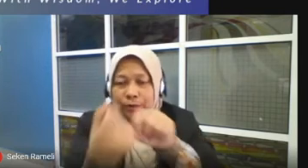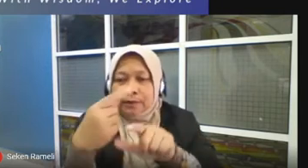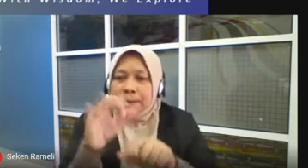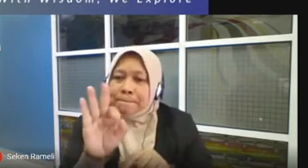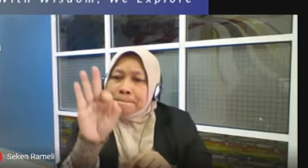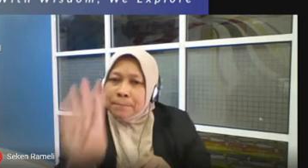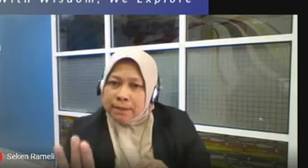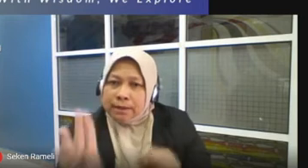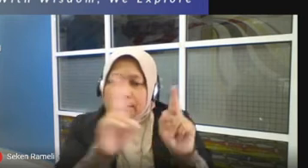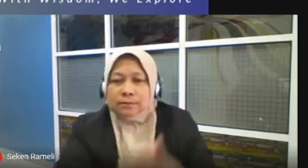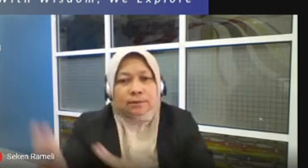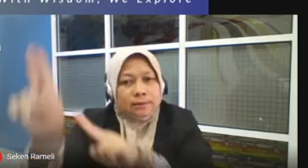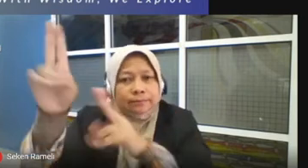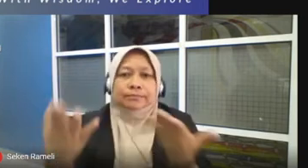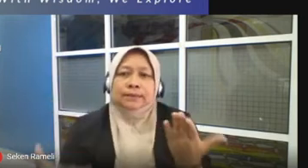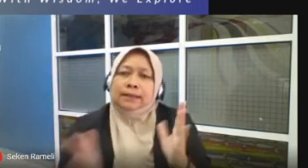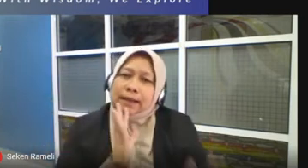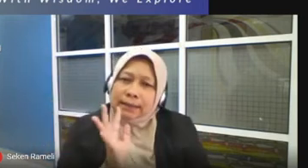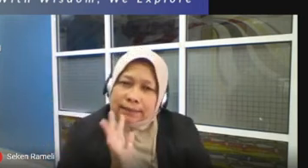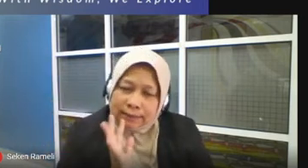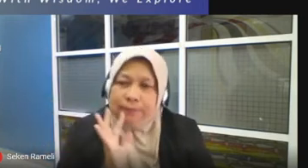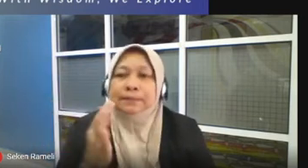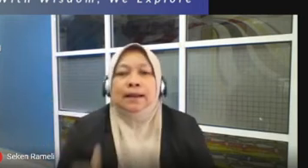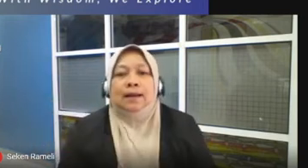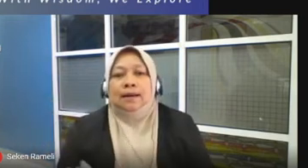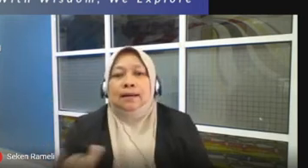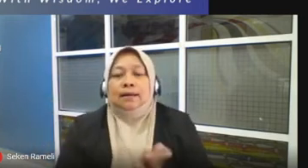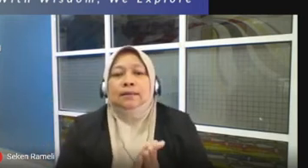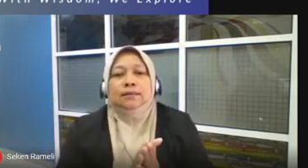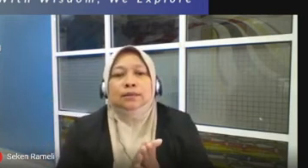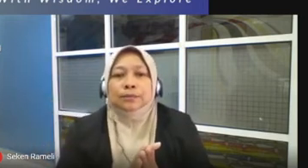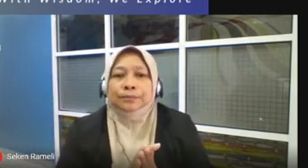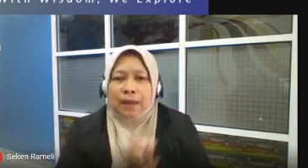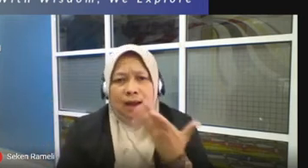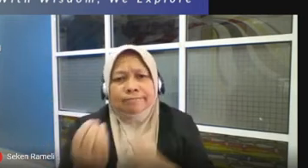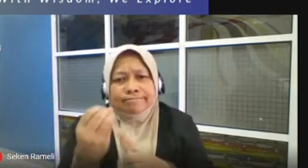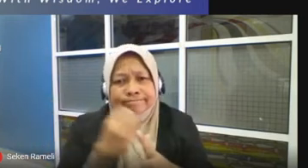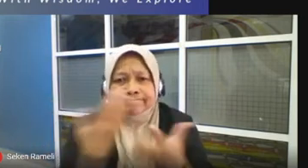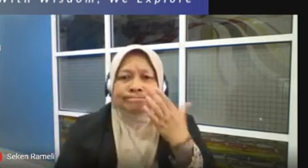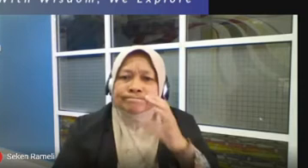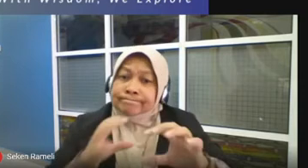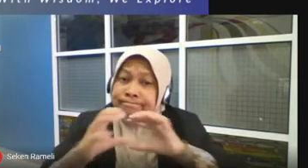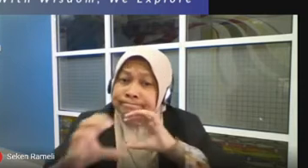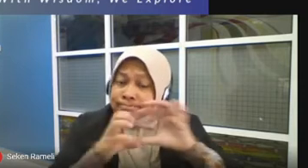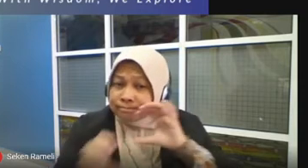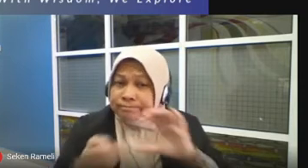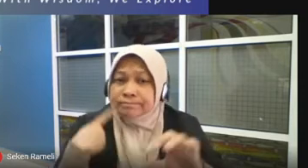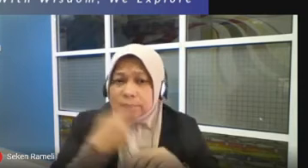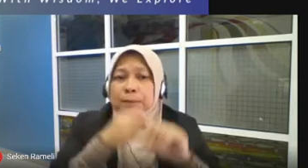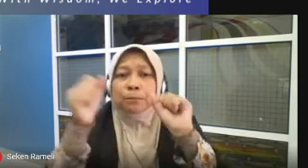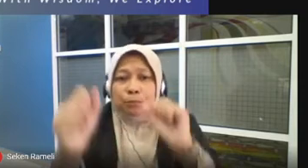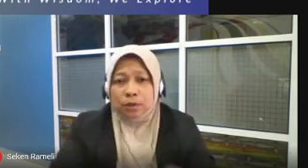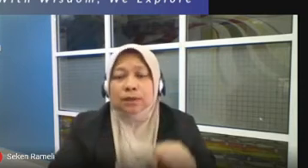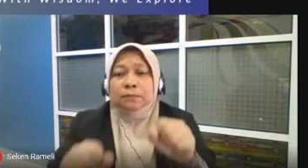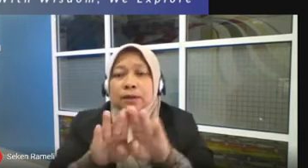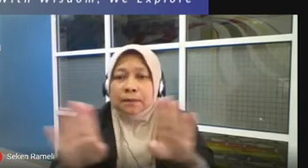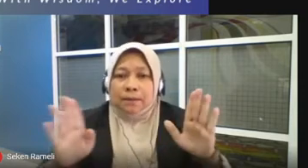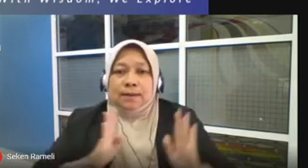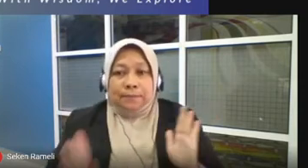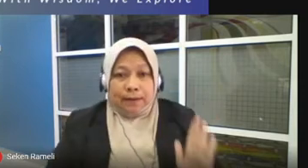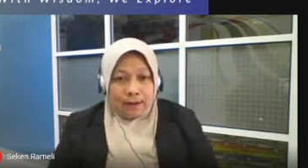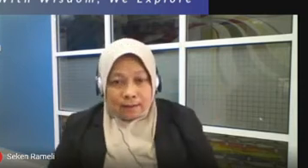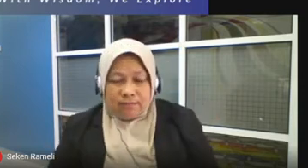update status dan sebagainya. Kalau bercakap-cakaplah macam sekarang kan. Okey, kemudian mungkin juga percakapan kita itu boleh juga melalui bahasa